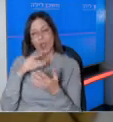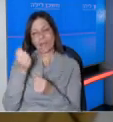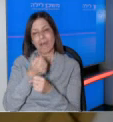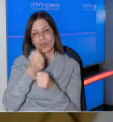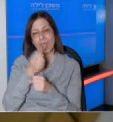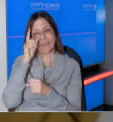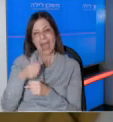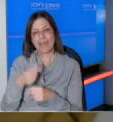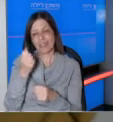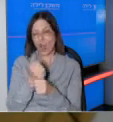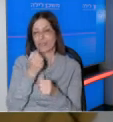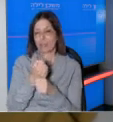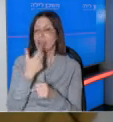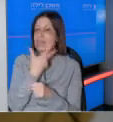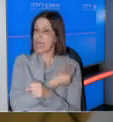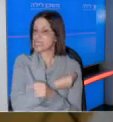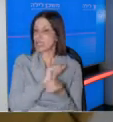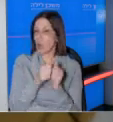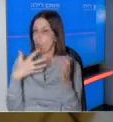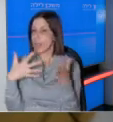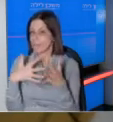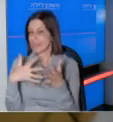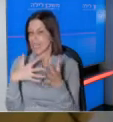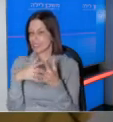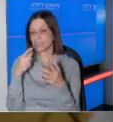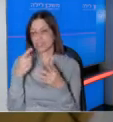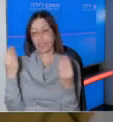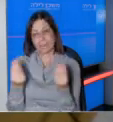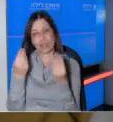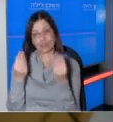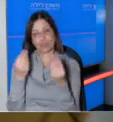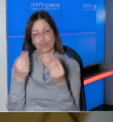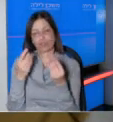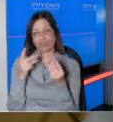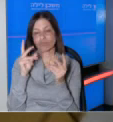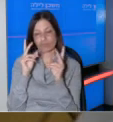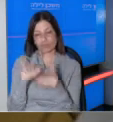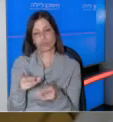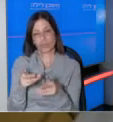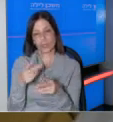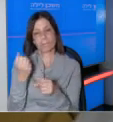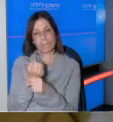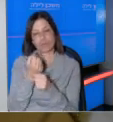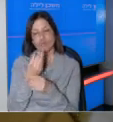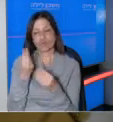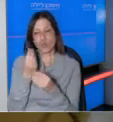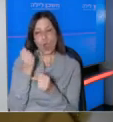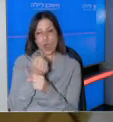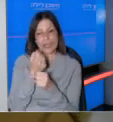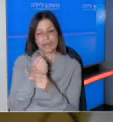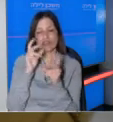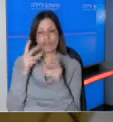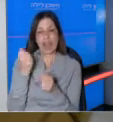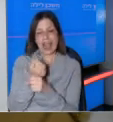העובדים שלו להתחסן או להיבדק, גם כן משהו שהוא וולונטרי, אבל משהו אקטיבי שיכולים לעשות גם לטובת